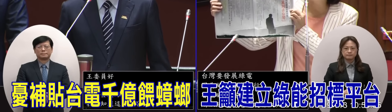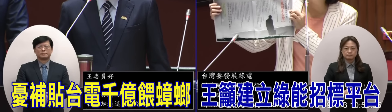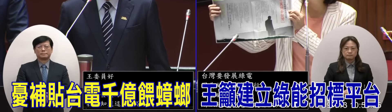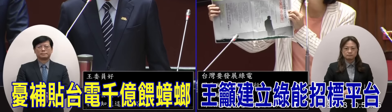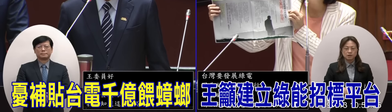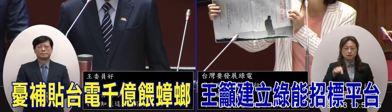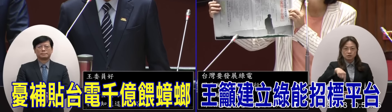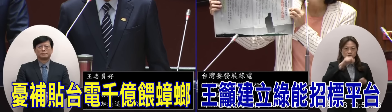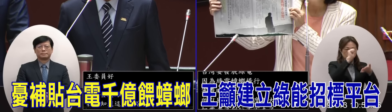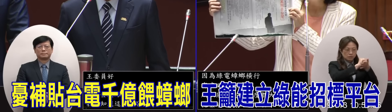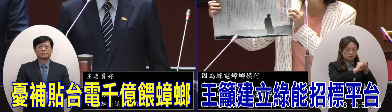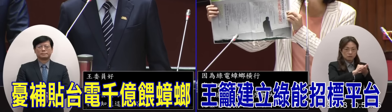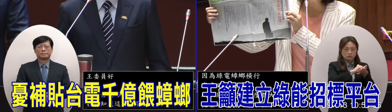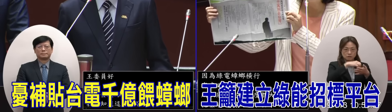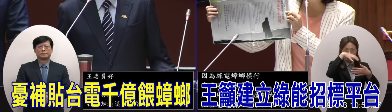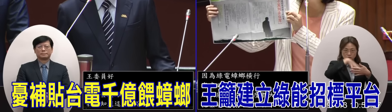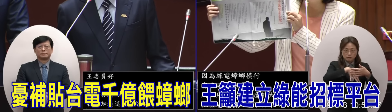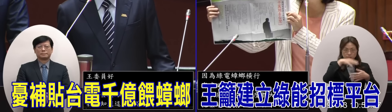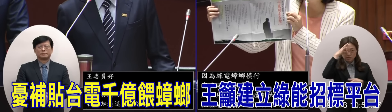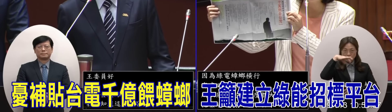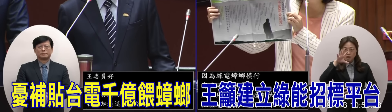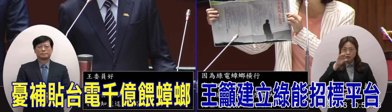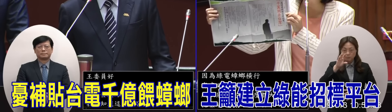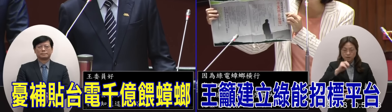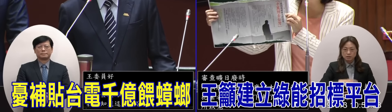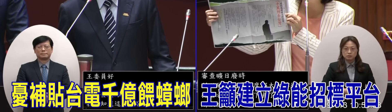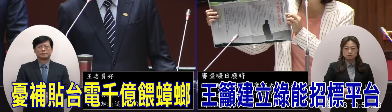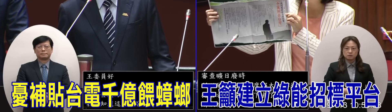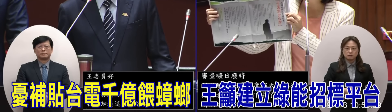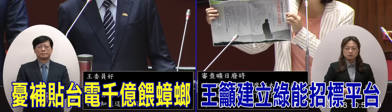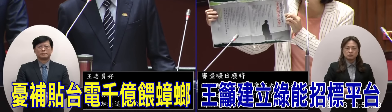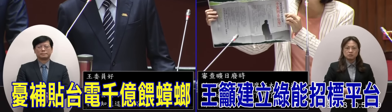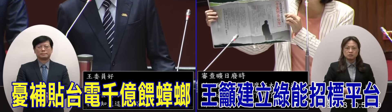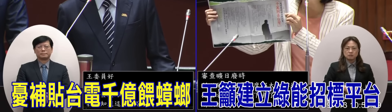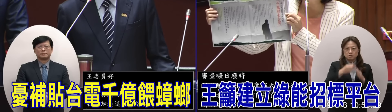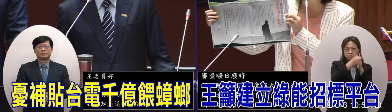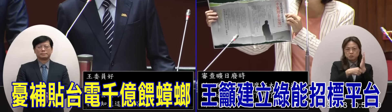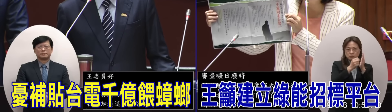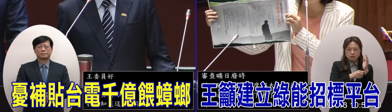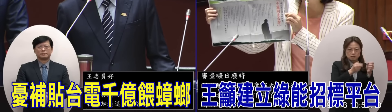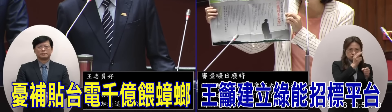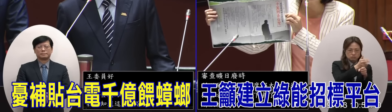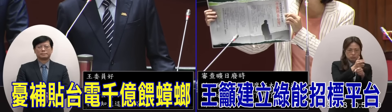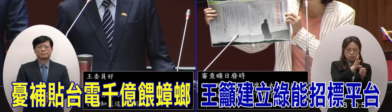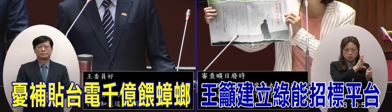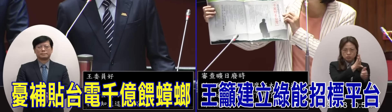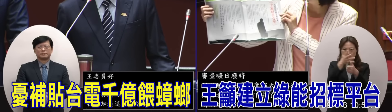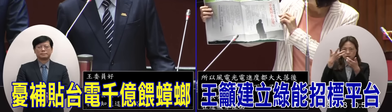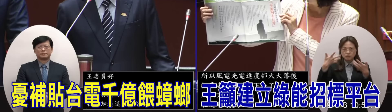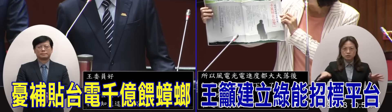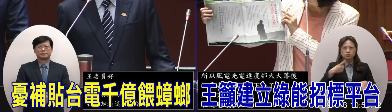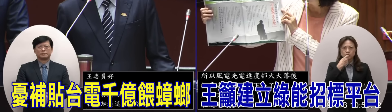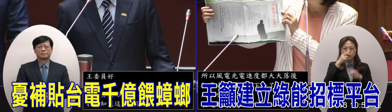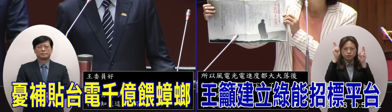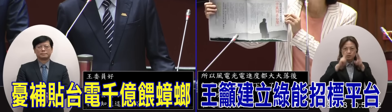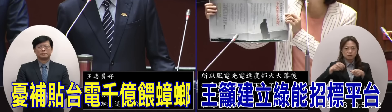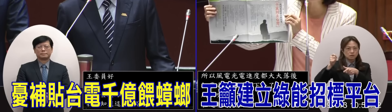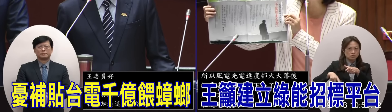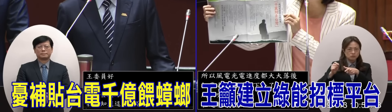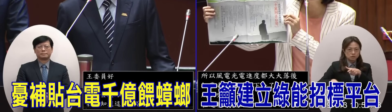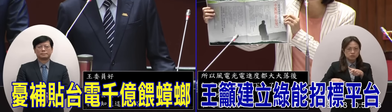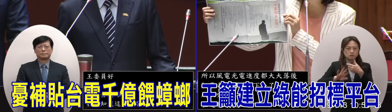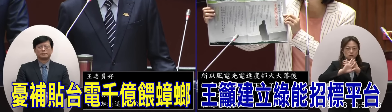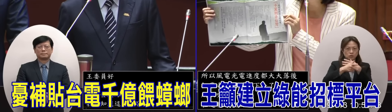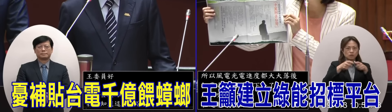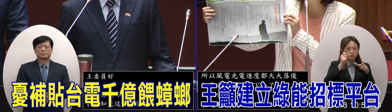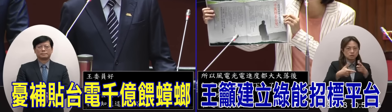看到没有，金周刊访问了好多家的这些绿电业者，包含外商，甚